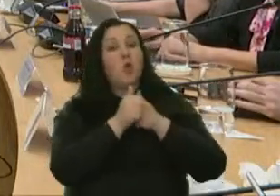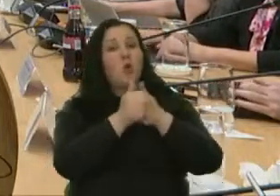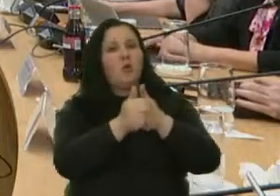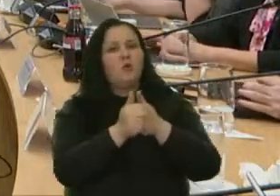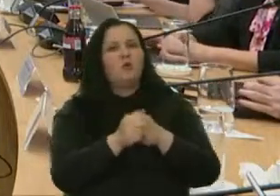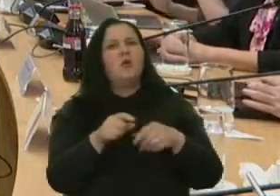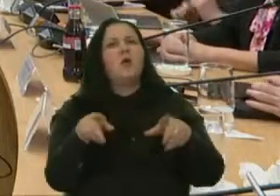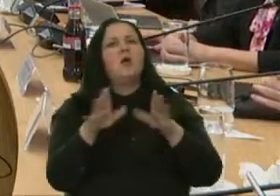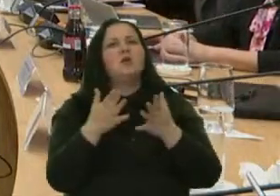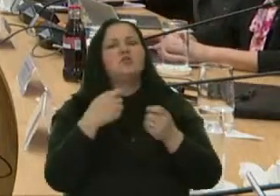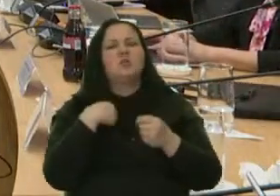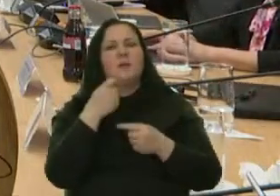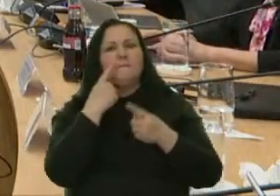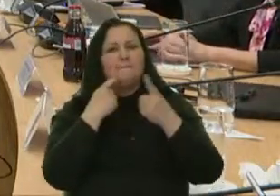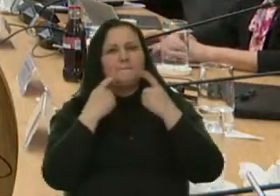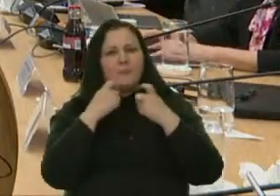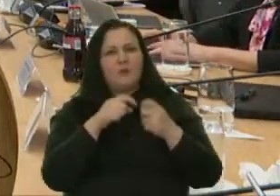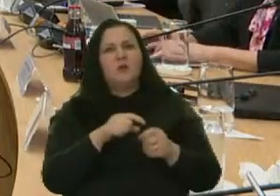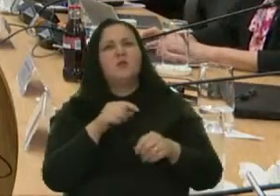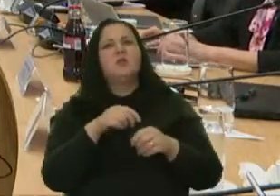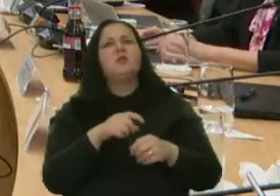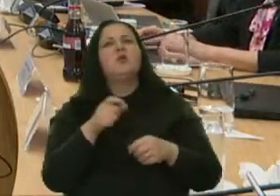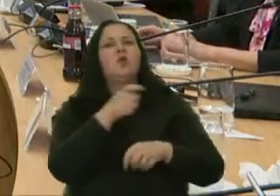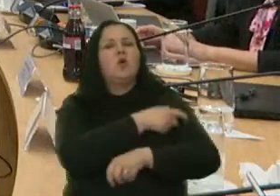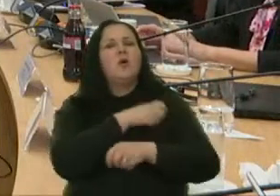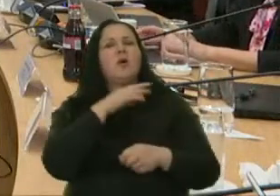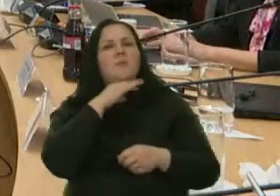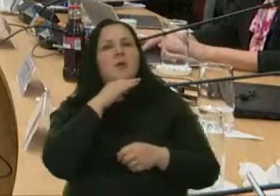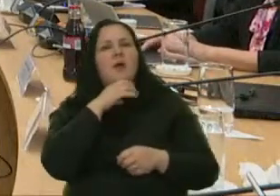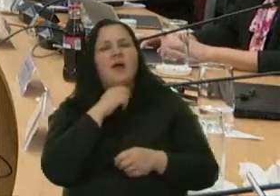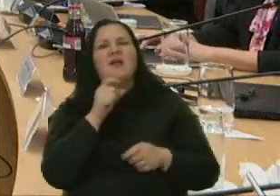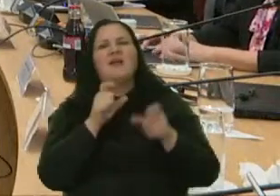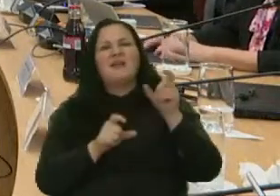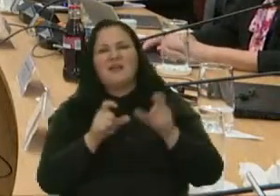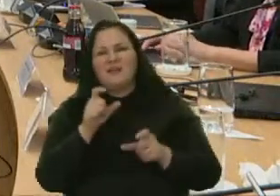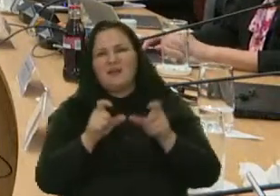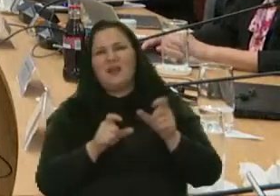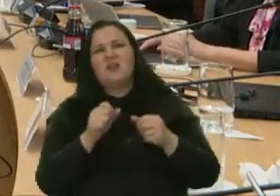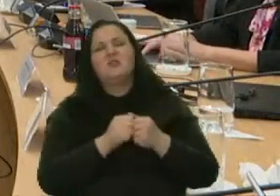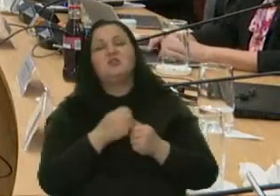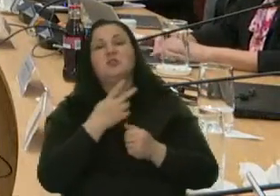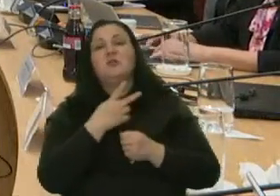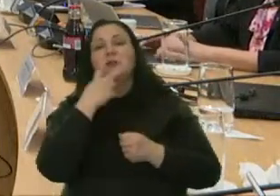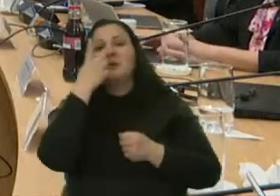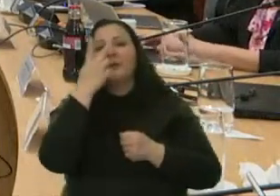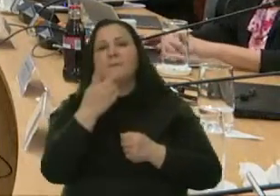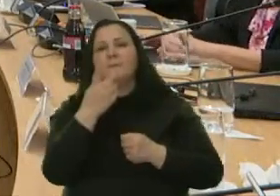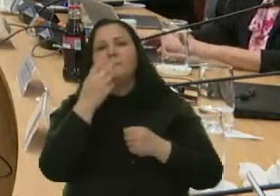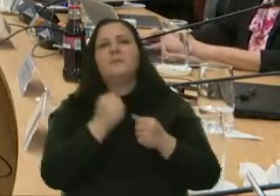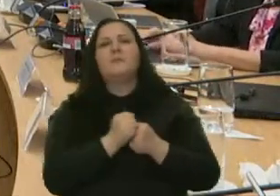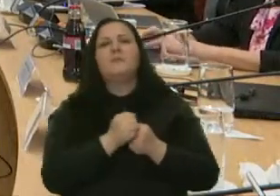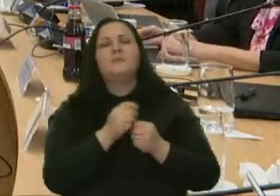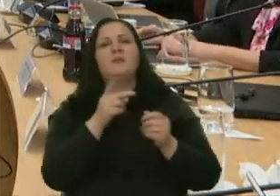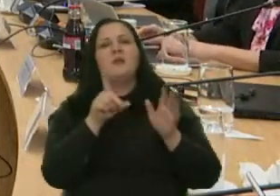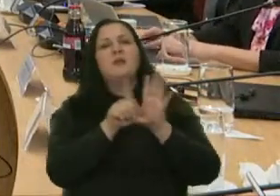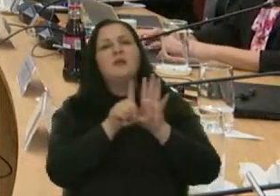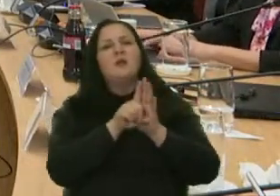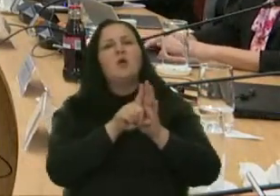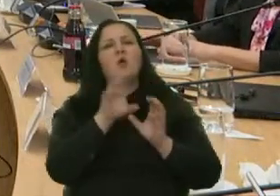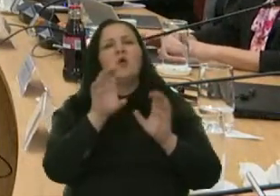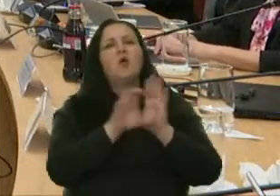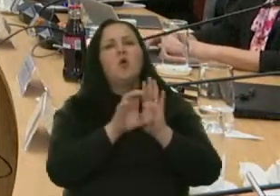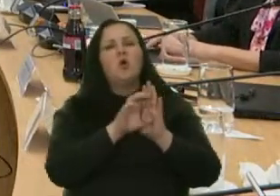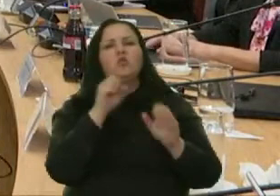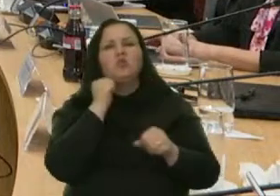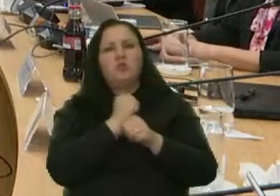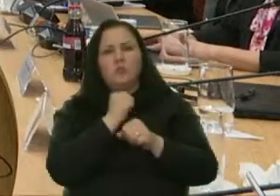aceea Ce am aprobat în consiliul de administrație al creșei și având în vedere prevederile legale ale codului Muncii articol